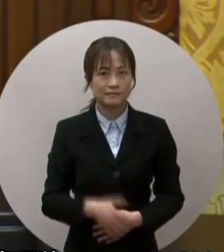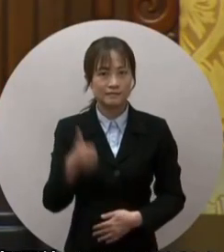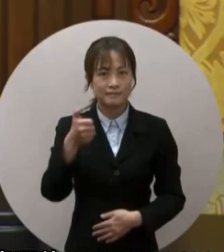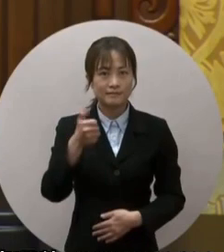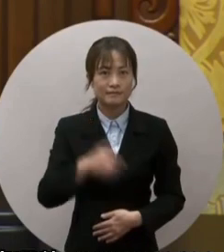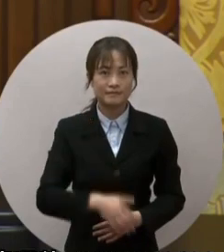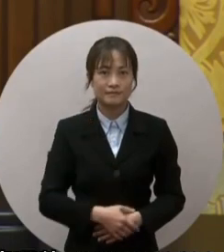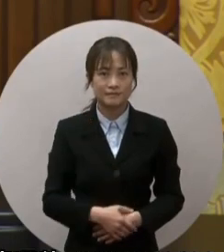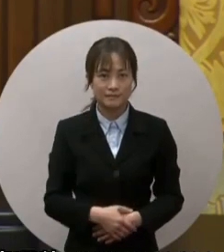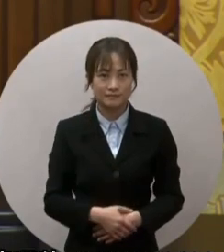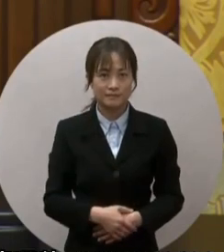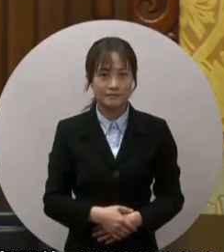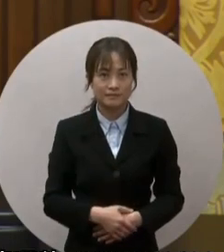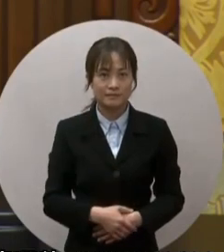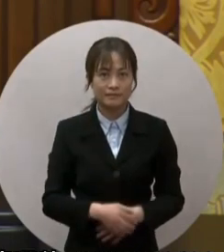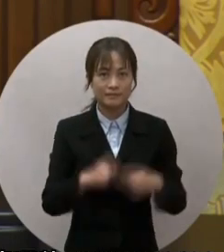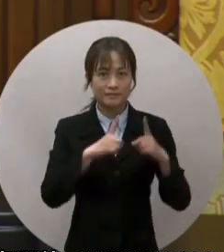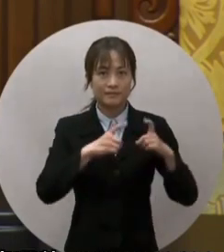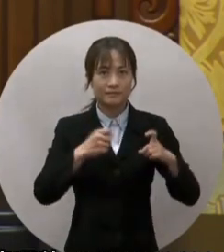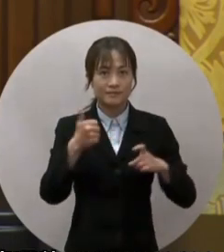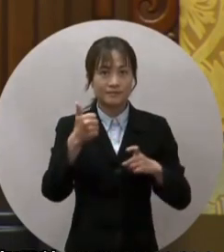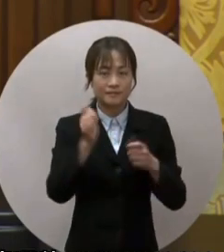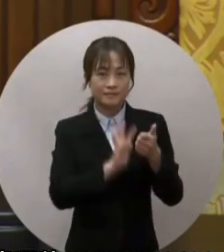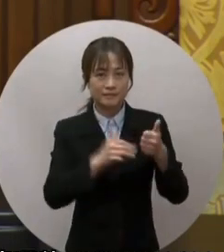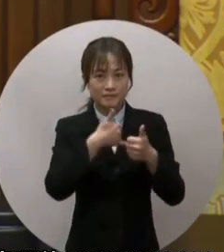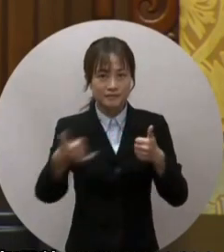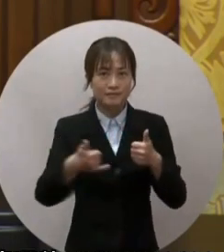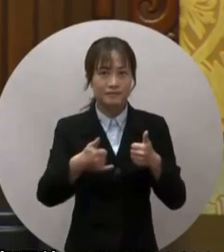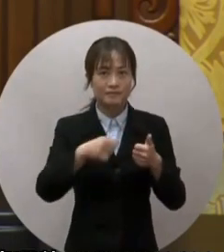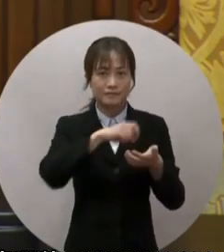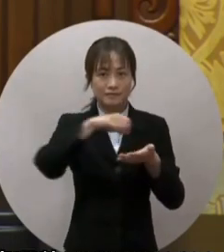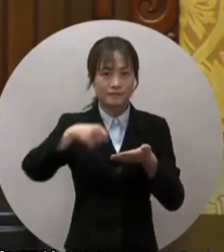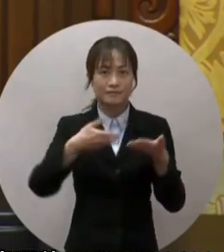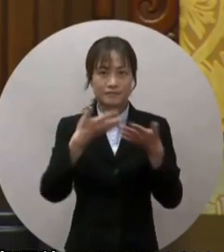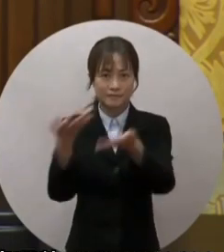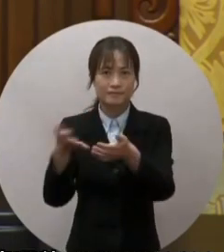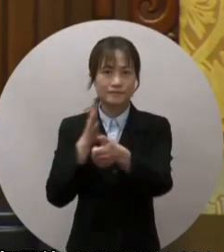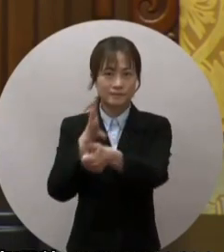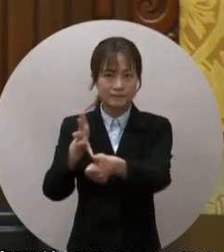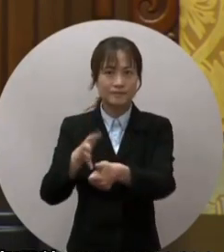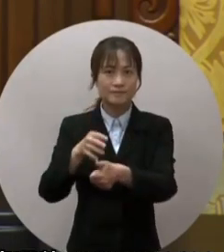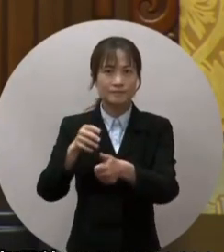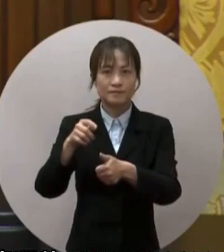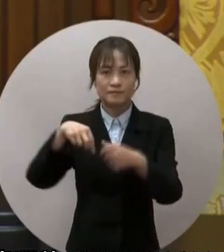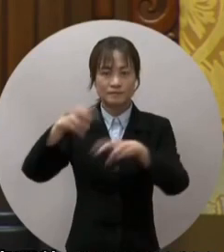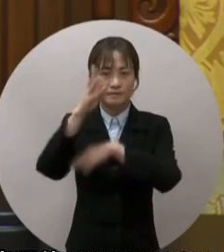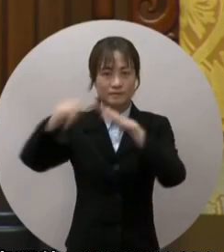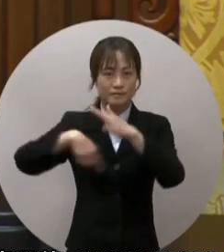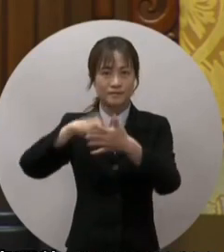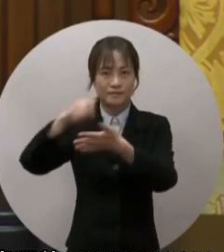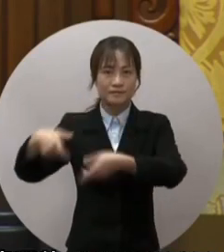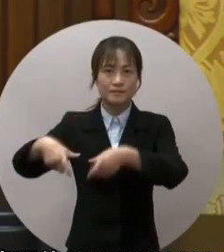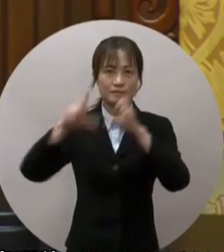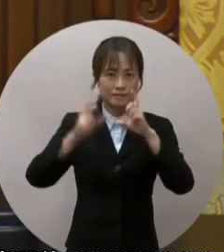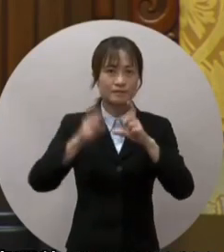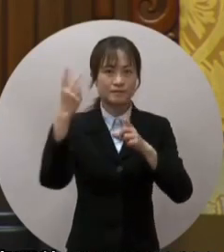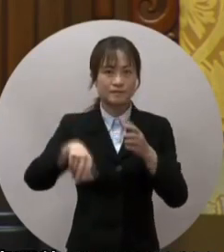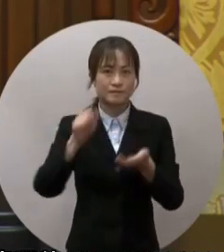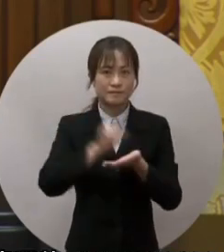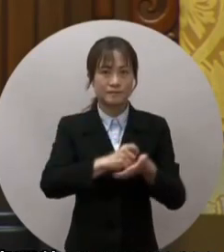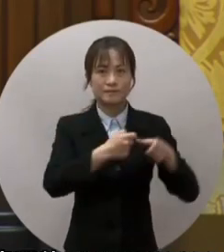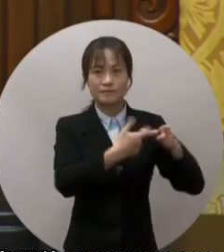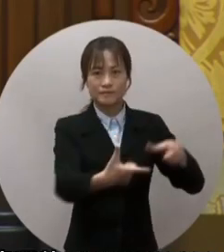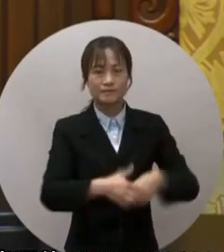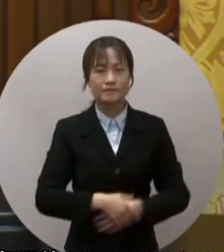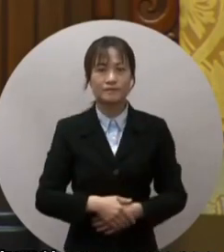謝謝郭國文委員的質詢以書面提出請行政院書面答覆並列入紀錄刊登公報接著請